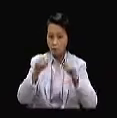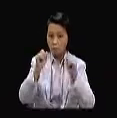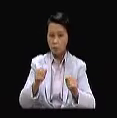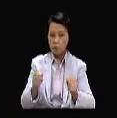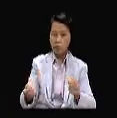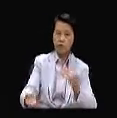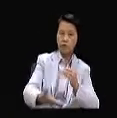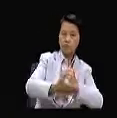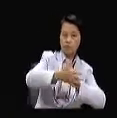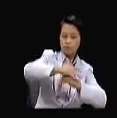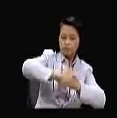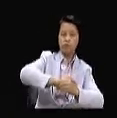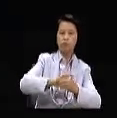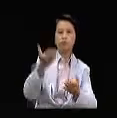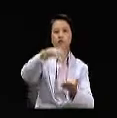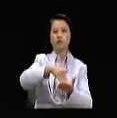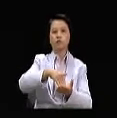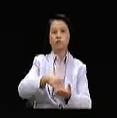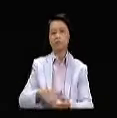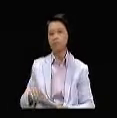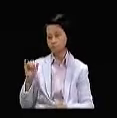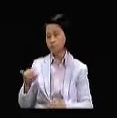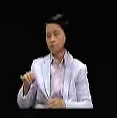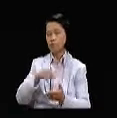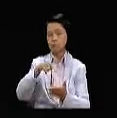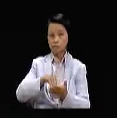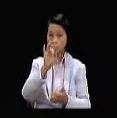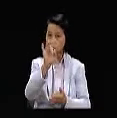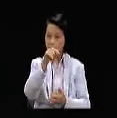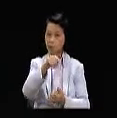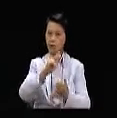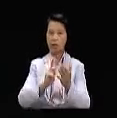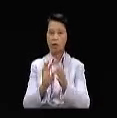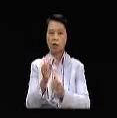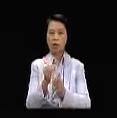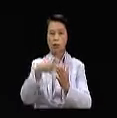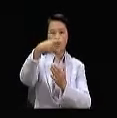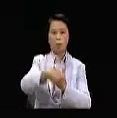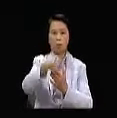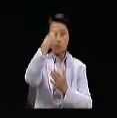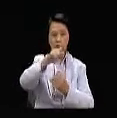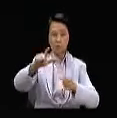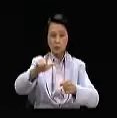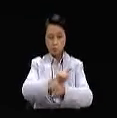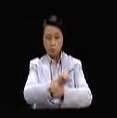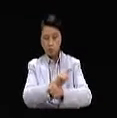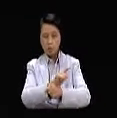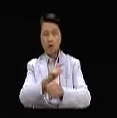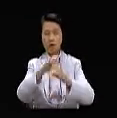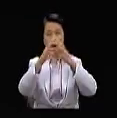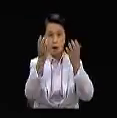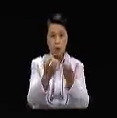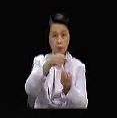globally Ini satu lagi satu lagi program yang saya kesel demi untuk kelestarian alam sekitar kita